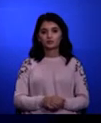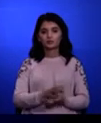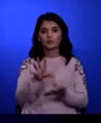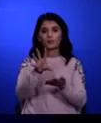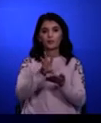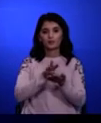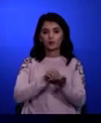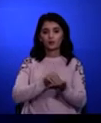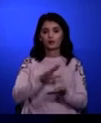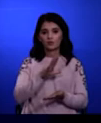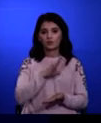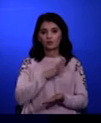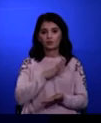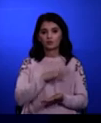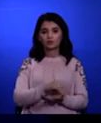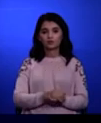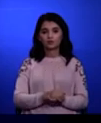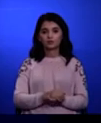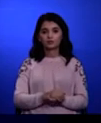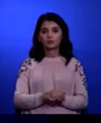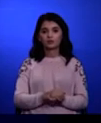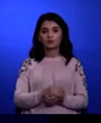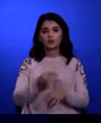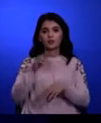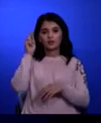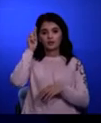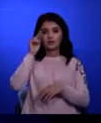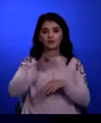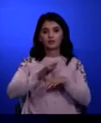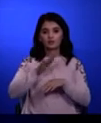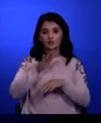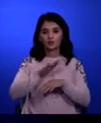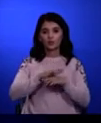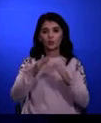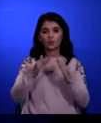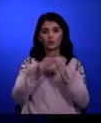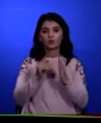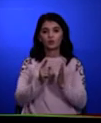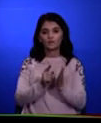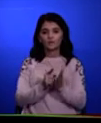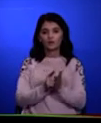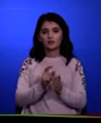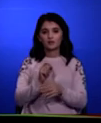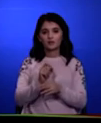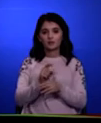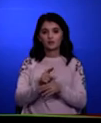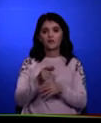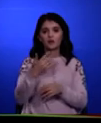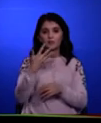Yozib oldingizmi? Shuning bilan darsimiz tugadi. Uyga vazifa sizlarga